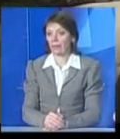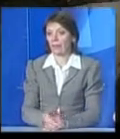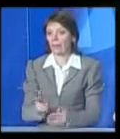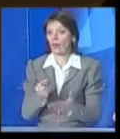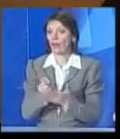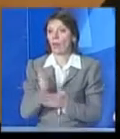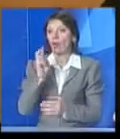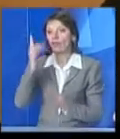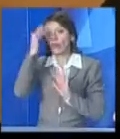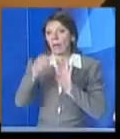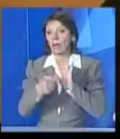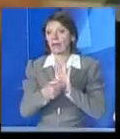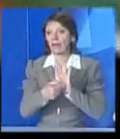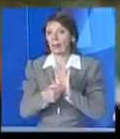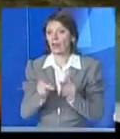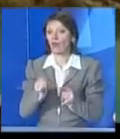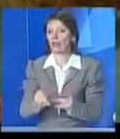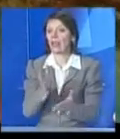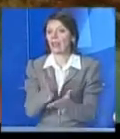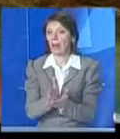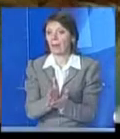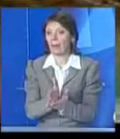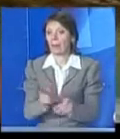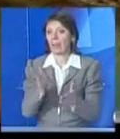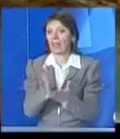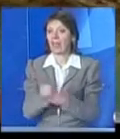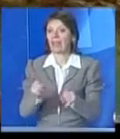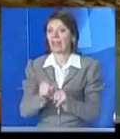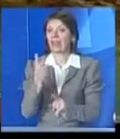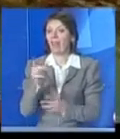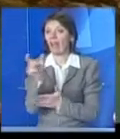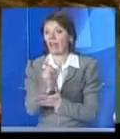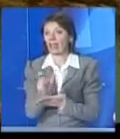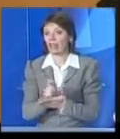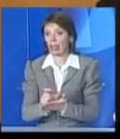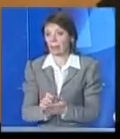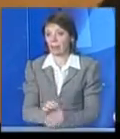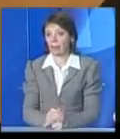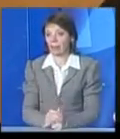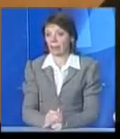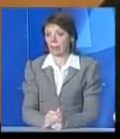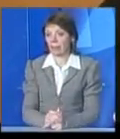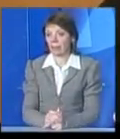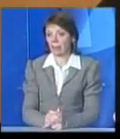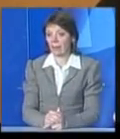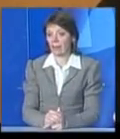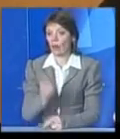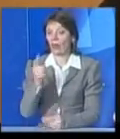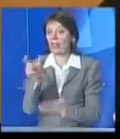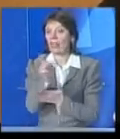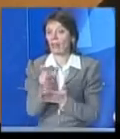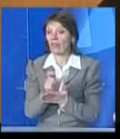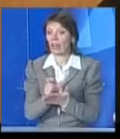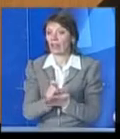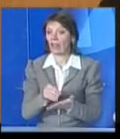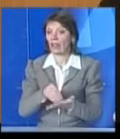мети. Про Бог теж в мене вірші є. Тут в цій книжці, розумієте, є два вірші. Розумієте, я, знаєте, один вірш написав про